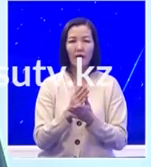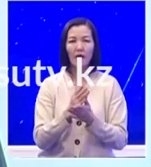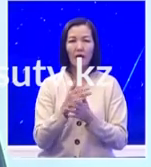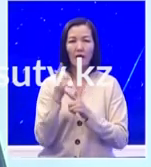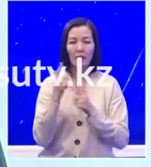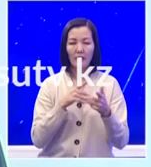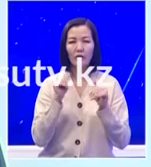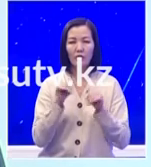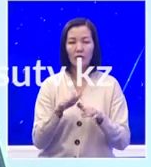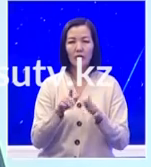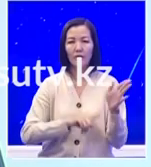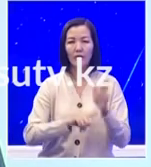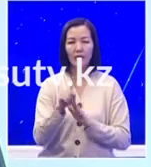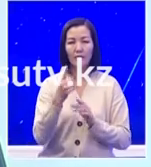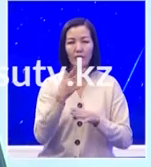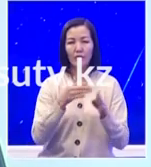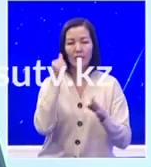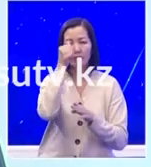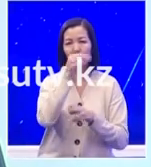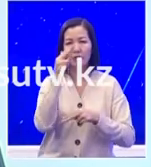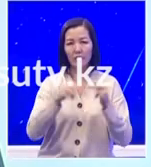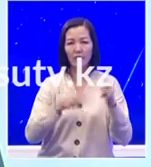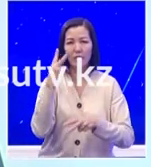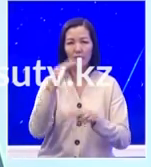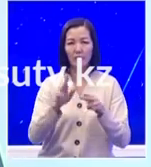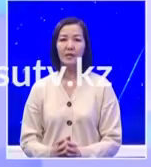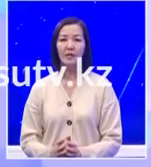солай бастаймыз. Бір жарым жылдың ішінде салып бітеміз.